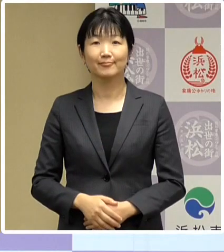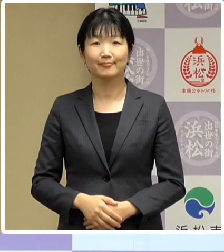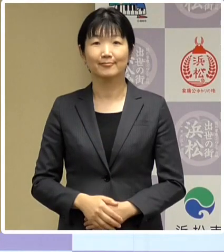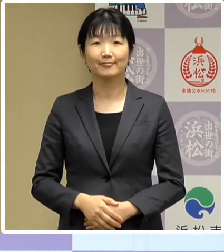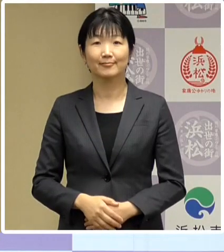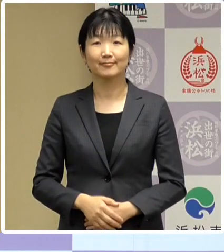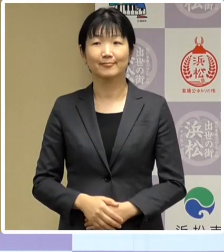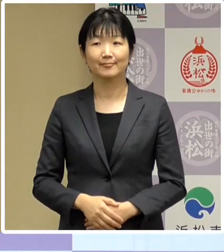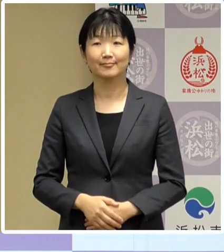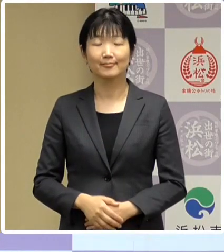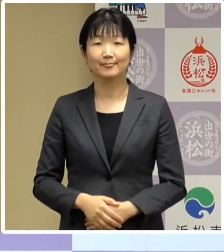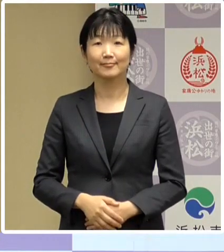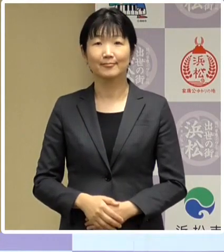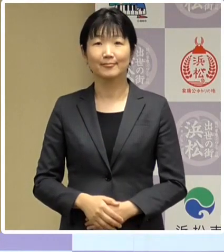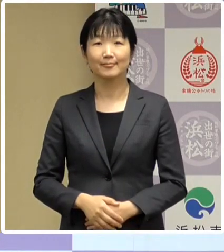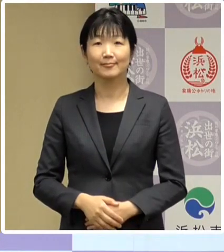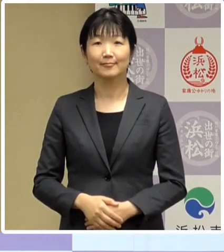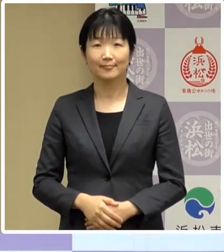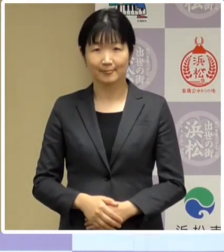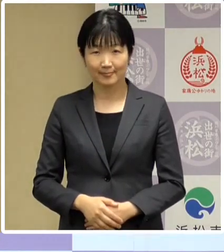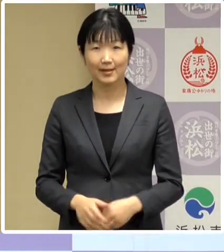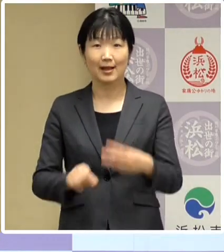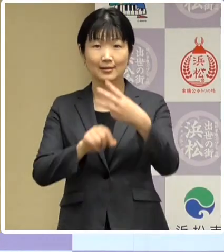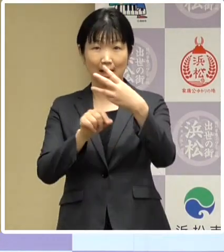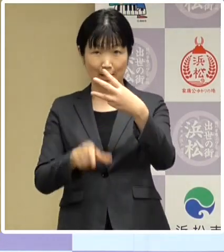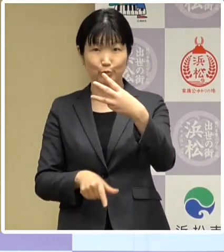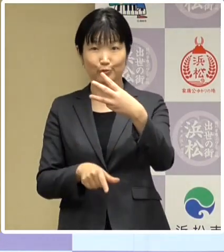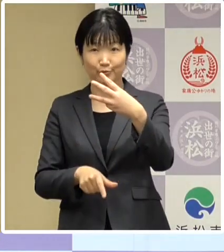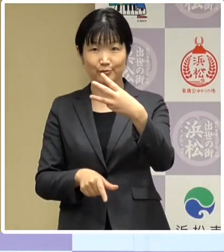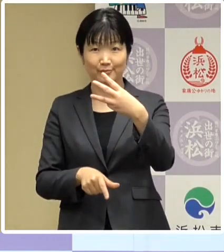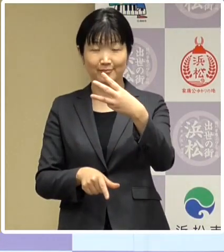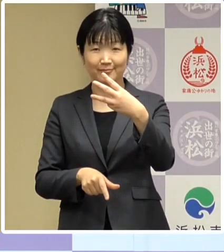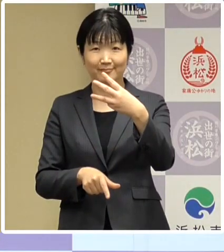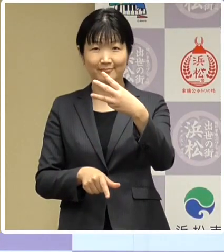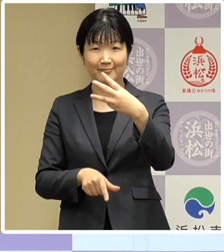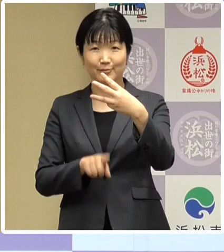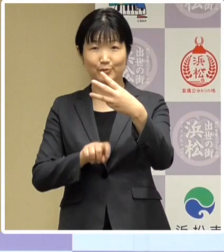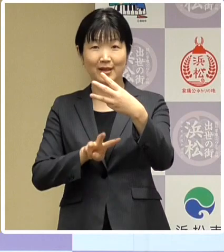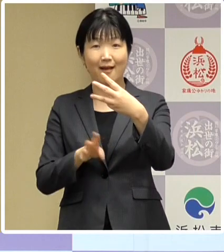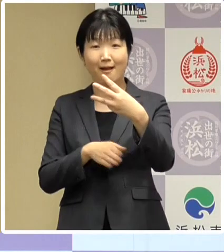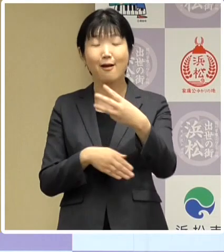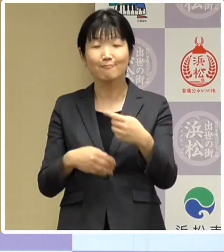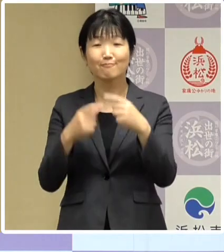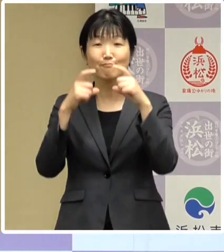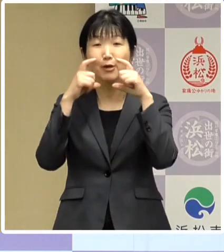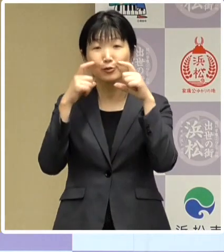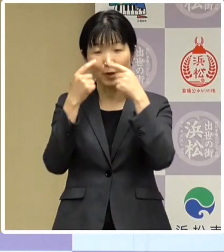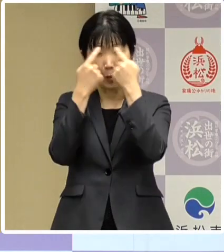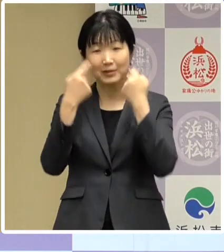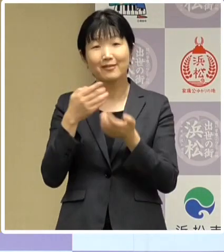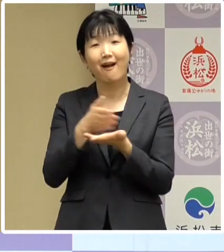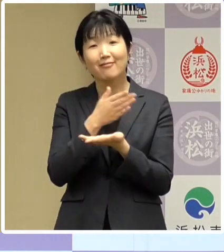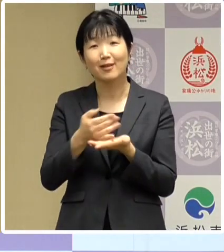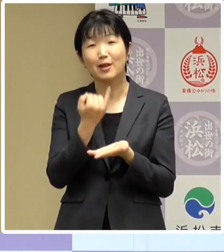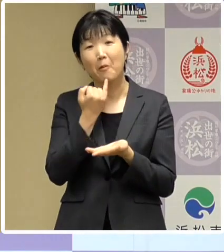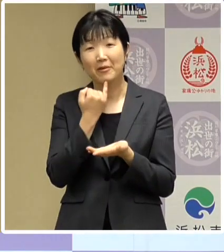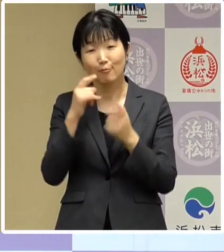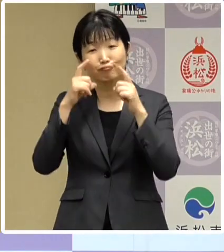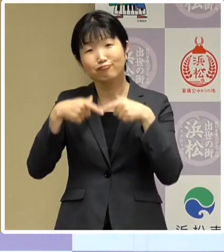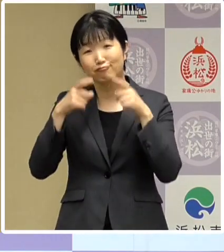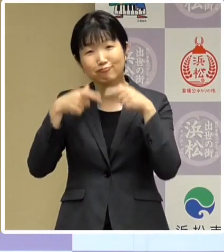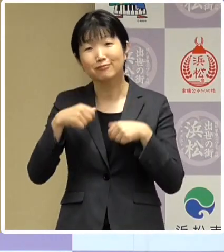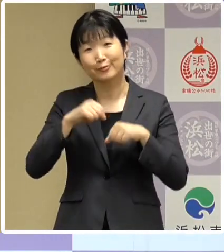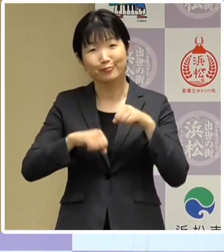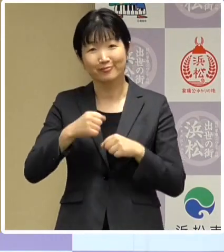遡るんですけれども、はい、今月からマスクを個人の判断で、はい、外してもいいというよう